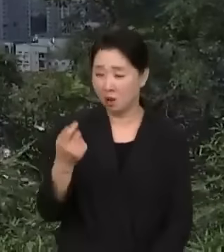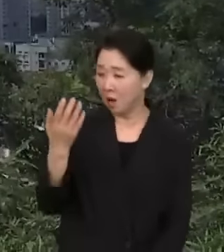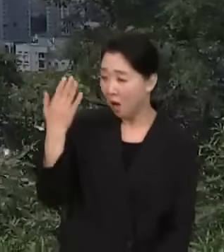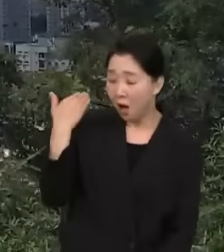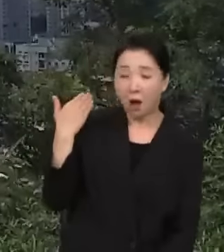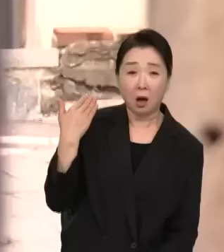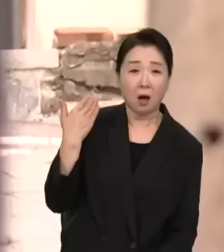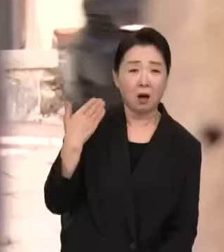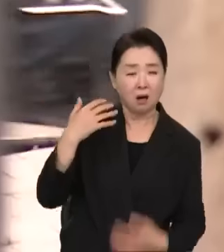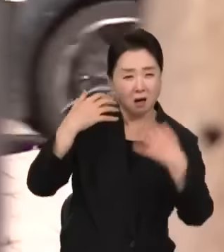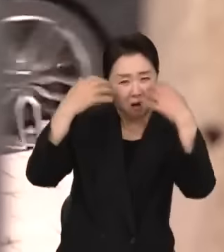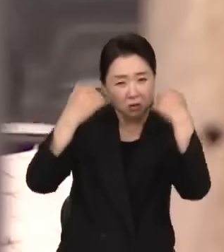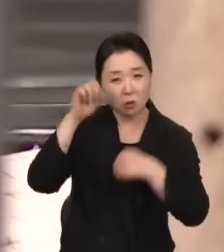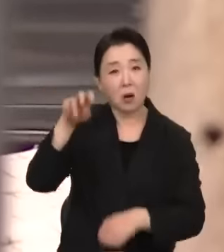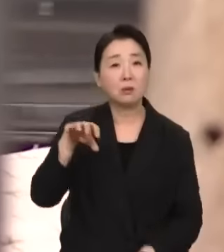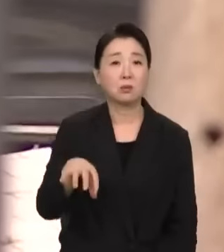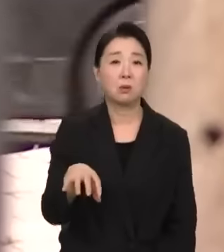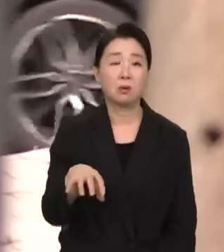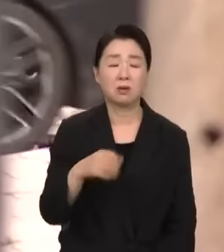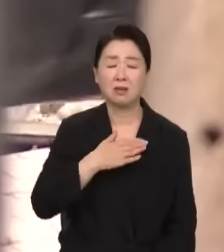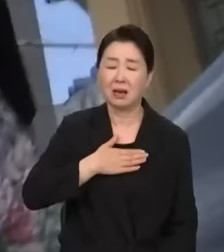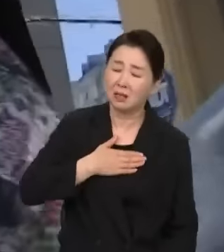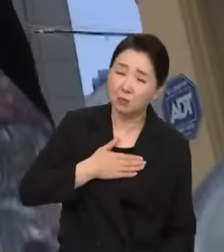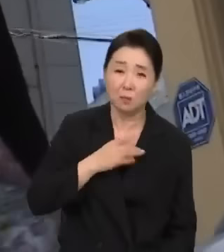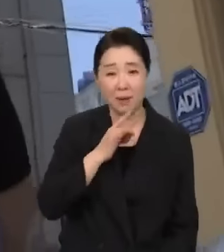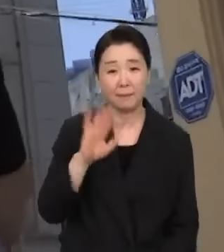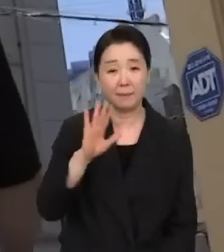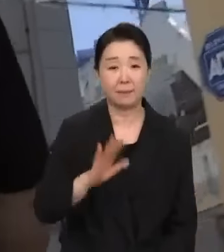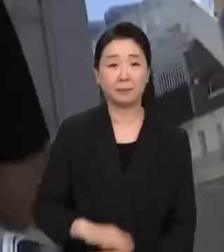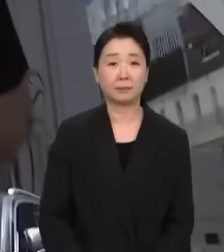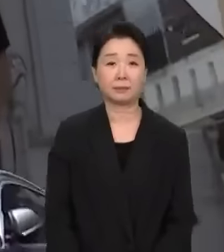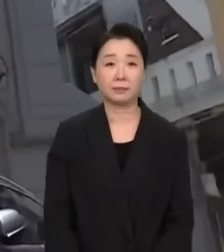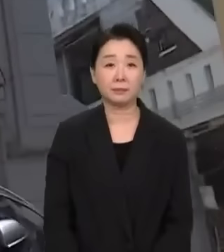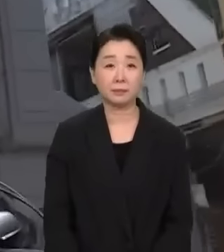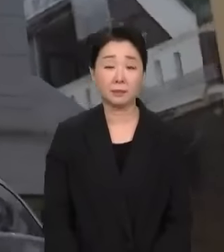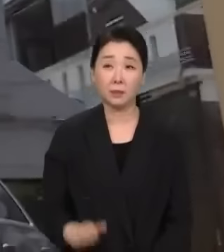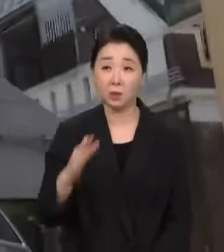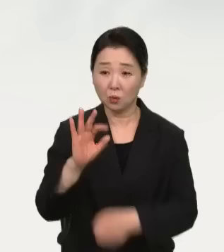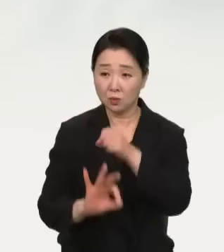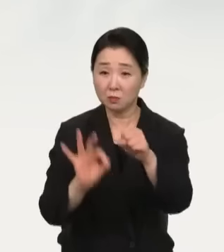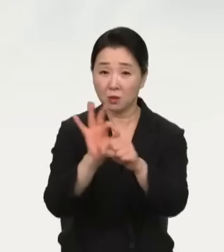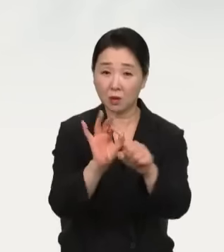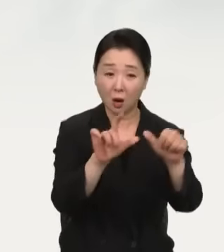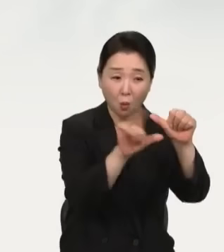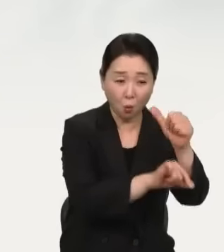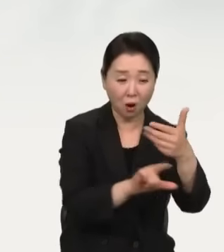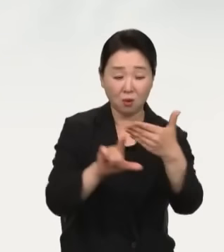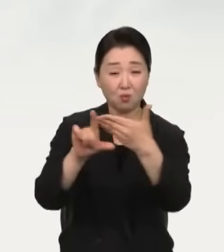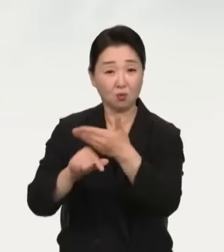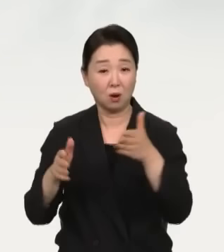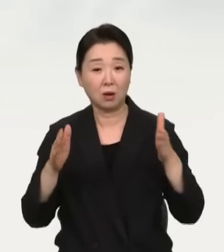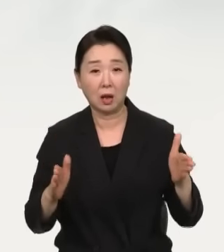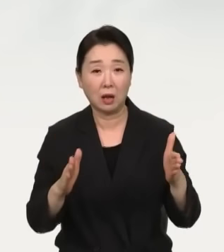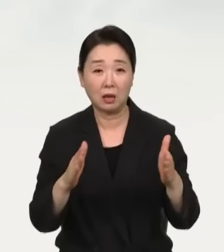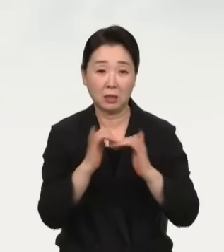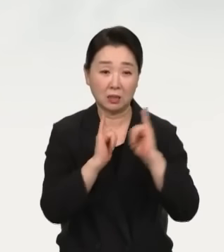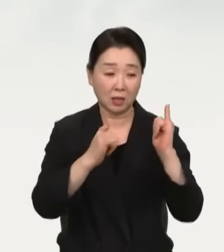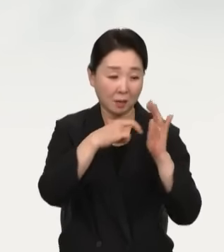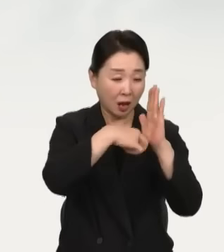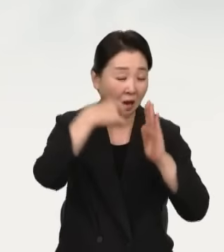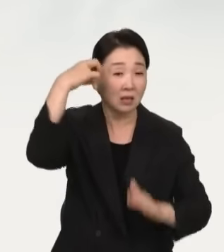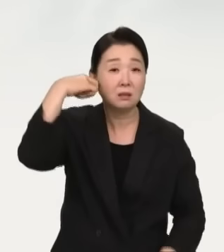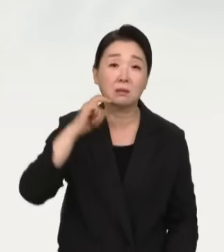덥다 싶었던 광주 사람들. 그저 기분 탓이 아니었습니다. 최근 10년간 5월에서 9월까지 실제 사람이 느끼는 체감